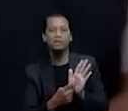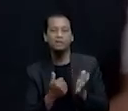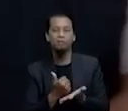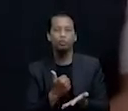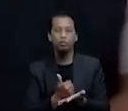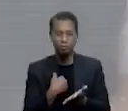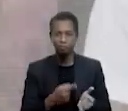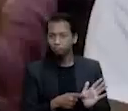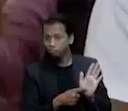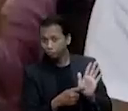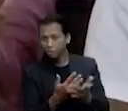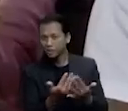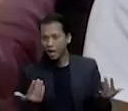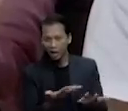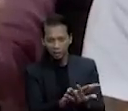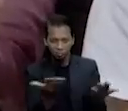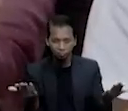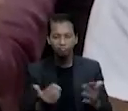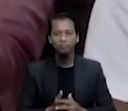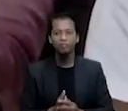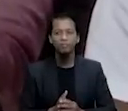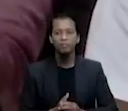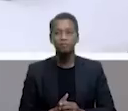aspirasi masyarakat. Pada akhirnya